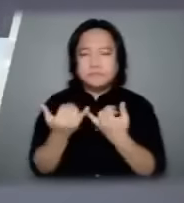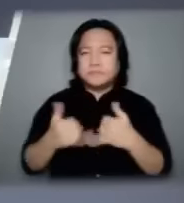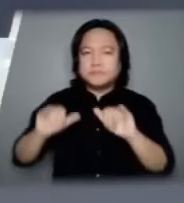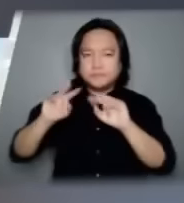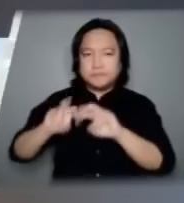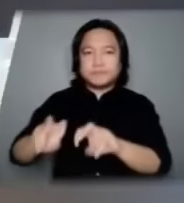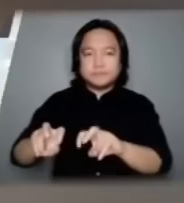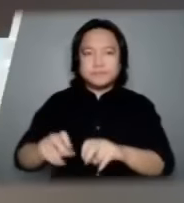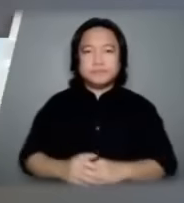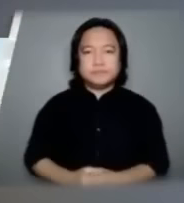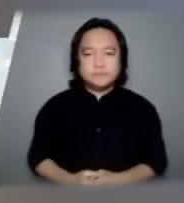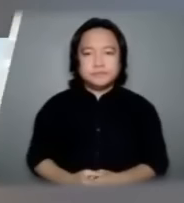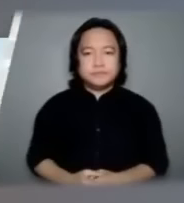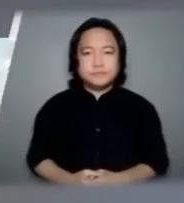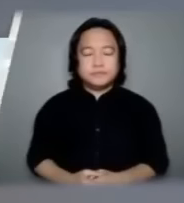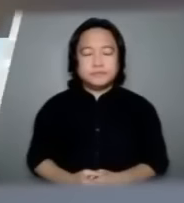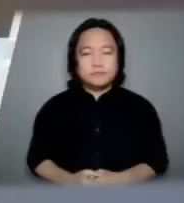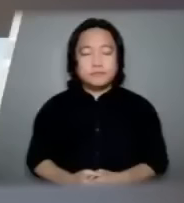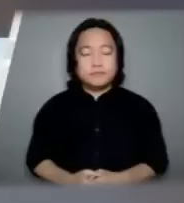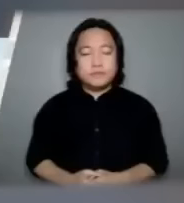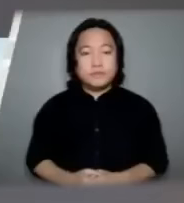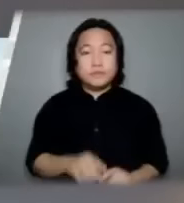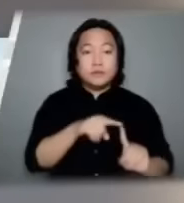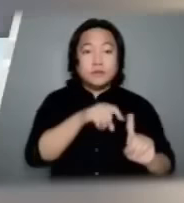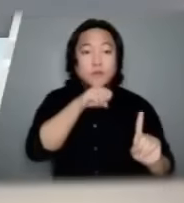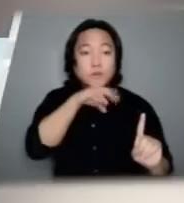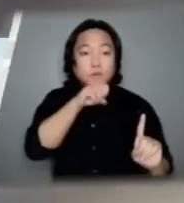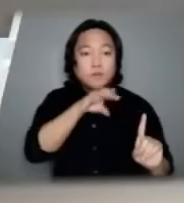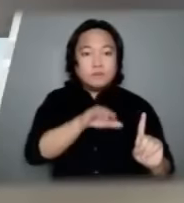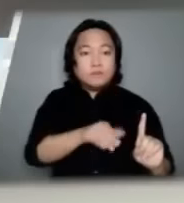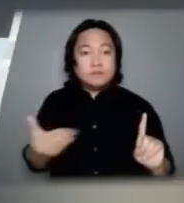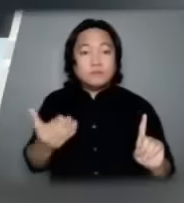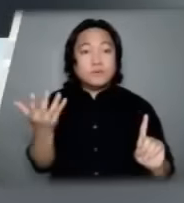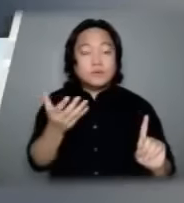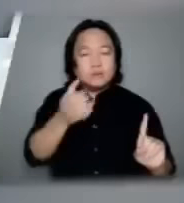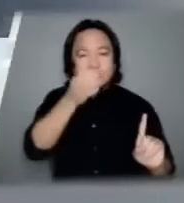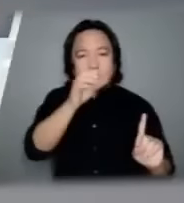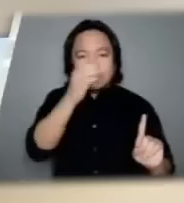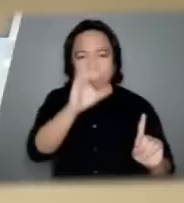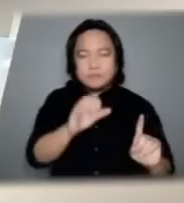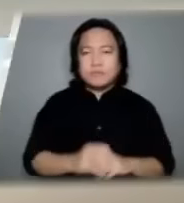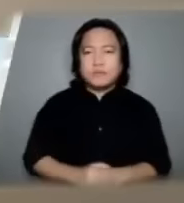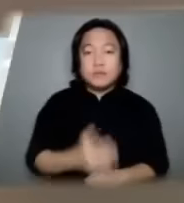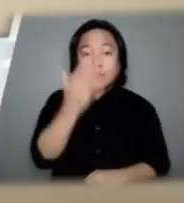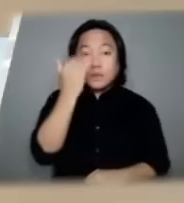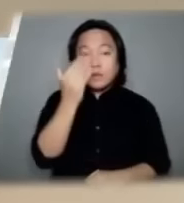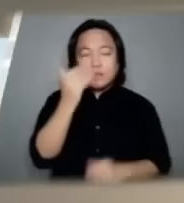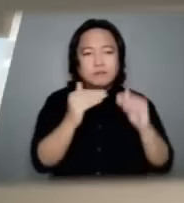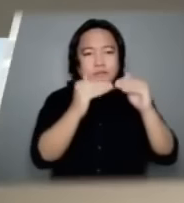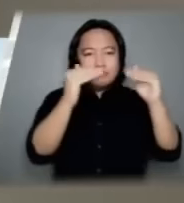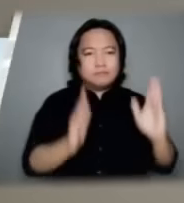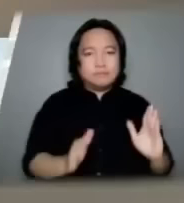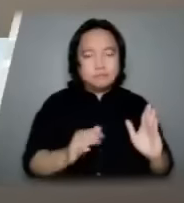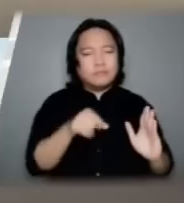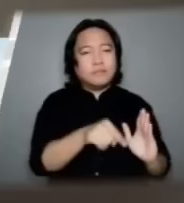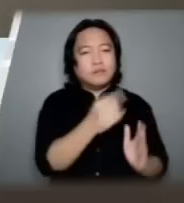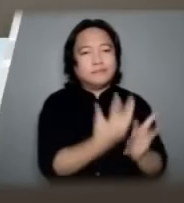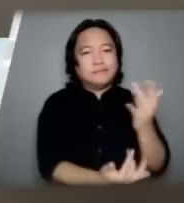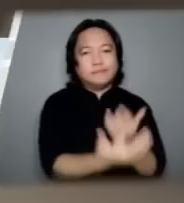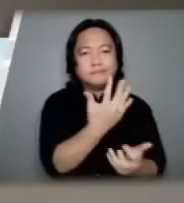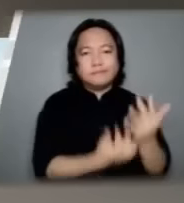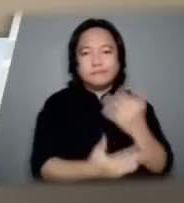Nasawi naman ang isang lola sa Argao sa Cebu nang matrap sa loob ng nasusunog na bahay. Nagtamo naman ng mga paso